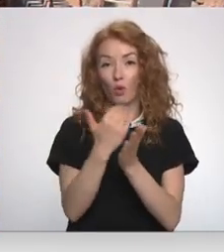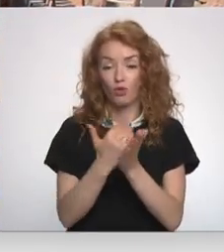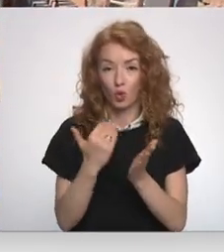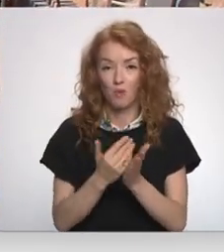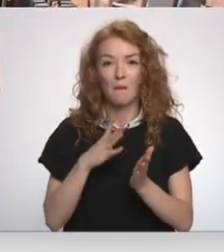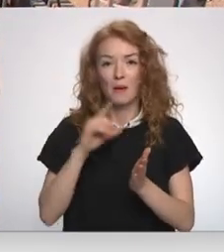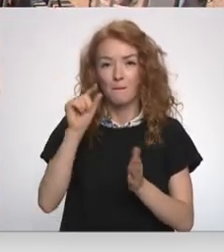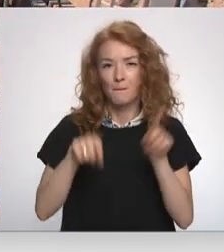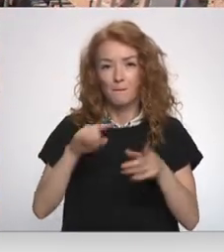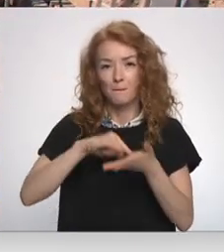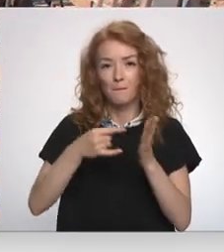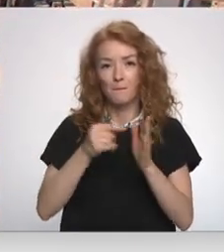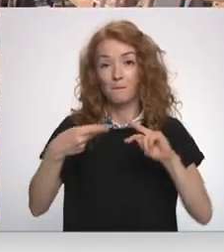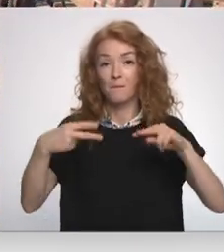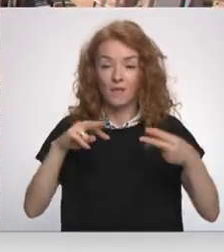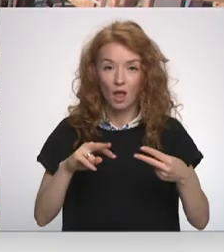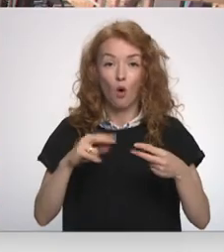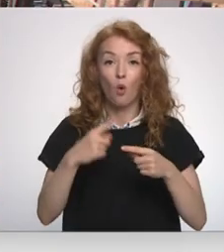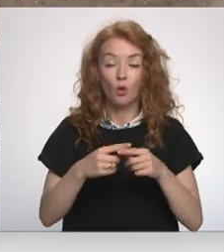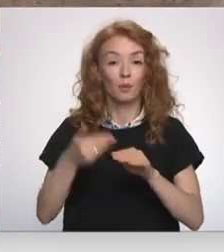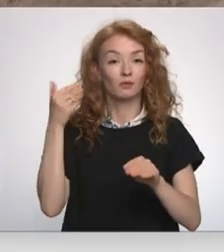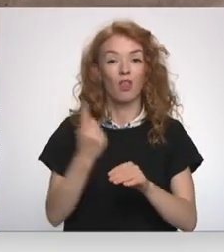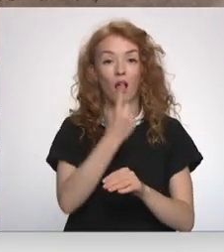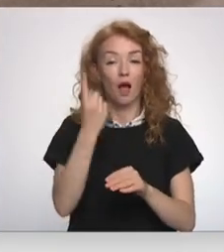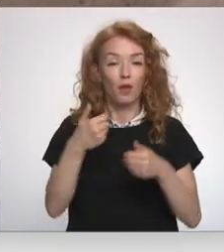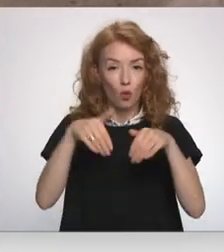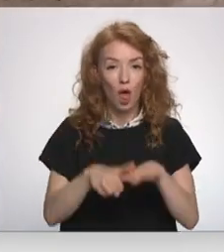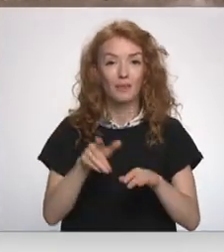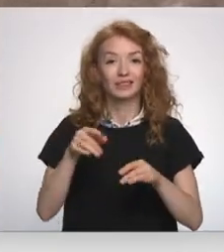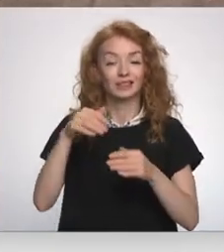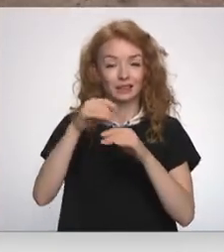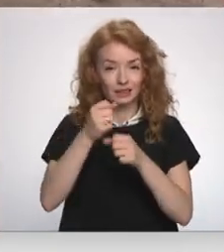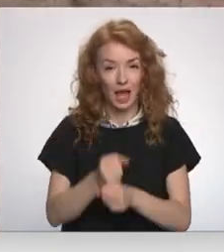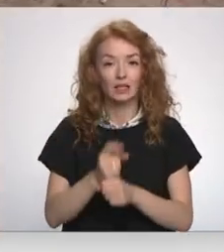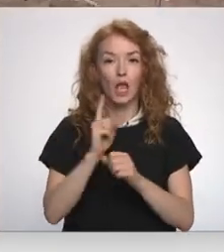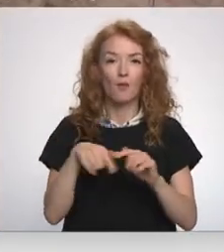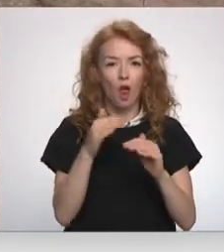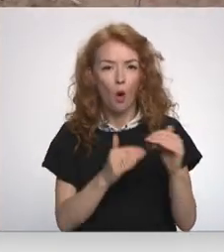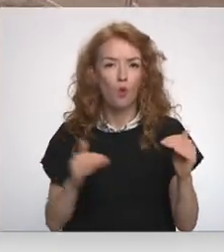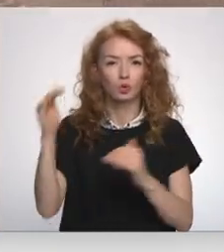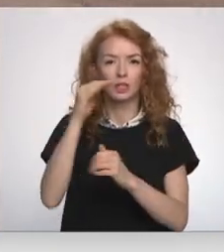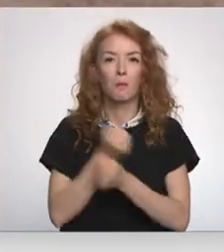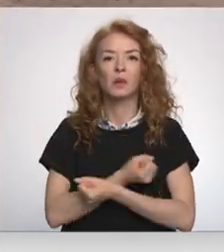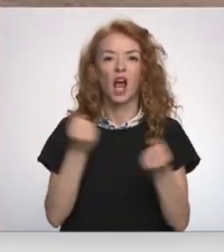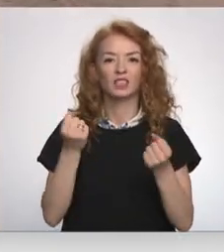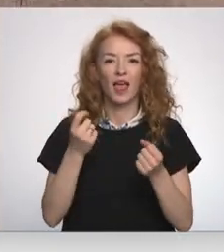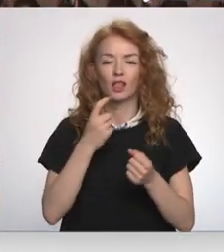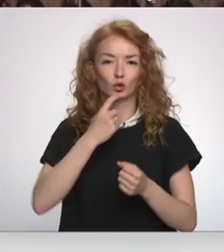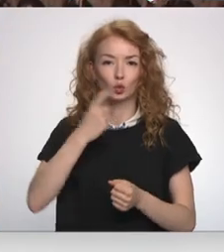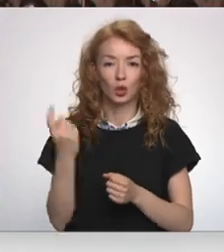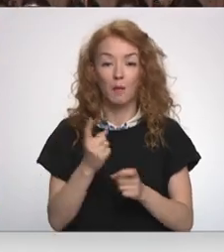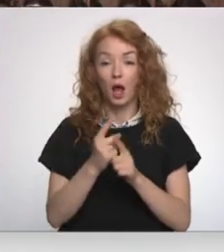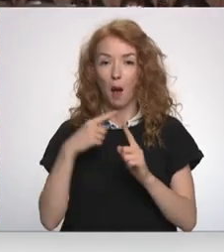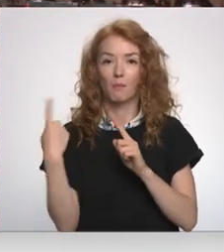pārprojektēt atsevišķas stacijas daļas. Pirms gada lemts, ka stacijai ir jābūt ar paaugstinātu sprādzienu izturību. Apkārt stacijai būs arī drošības